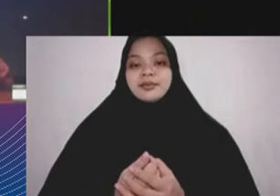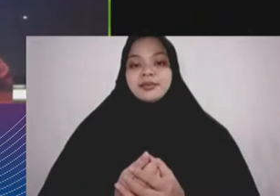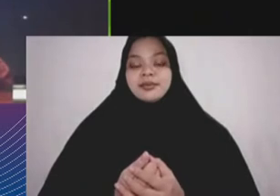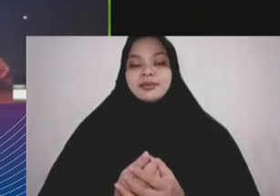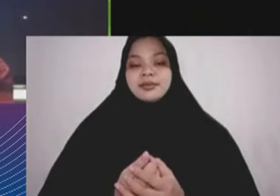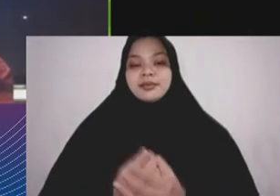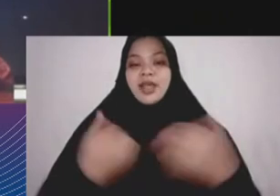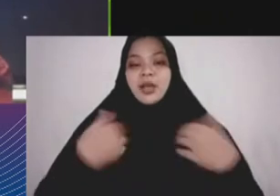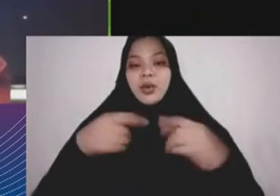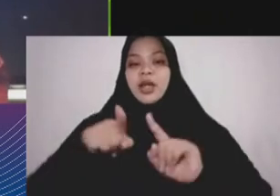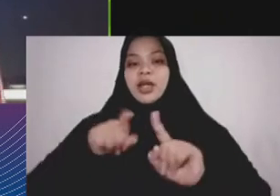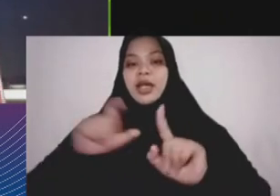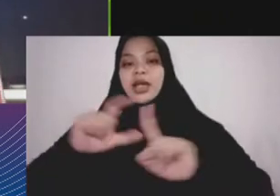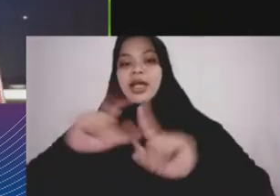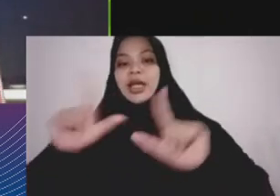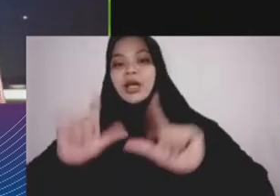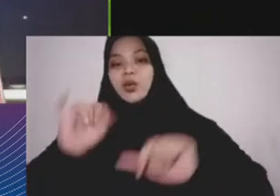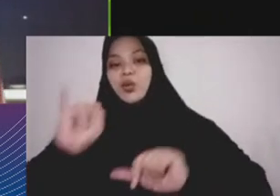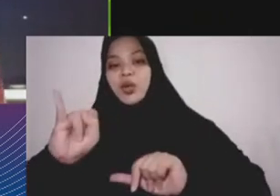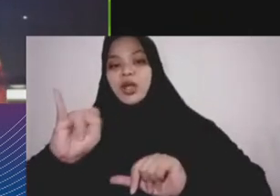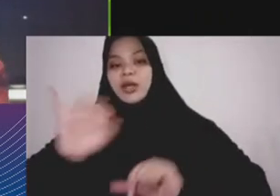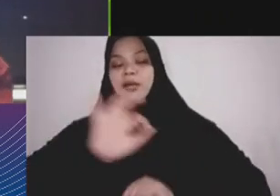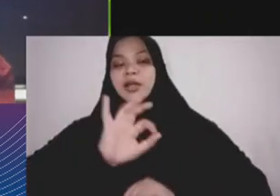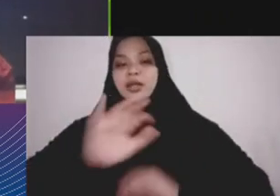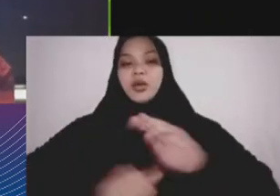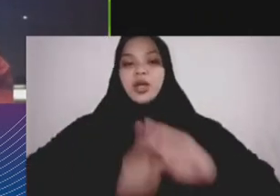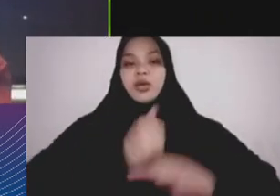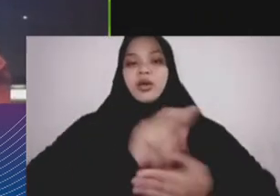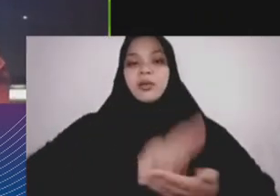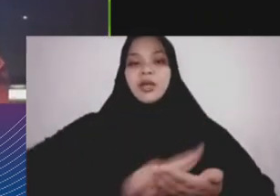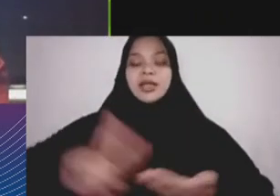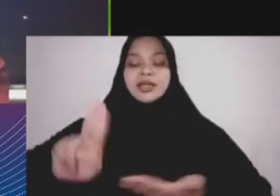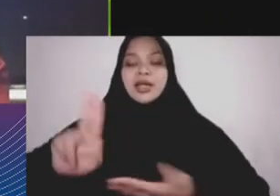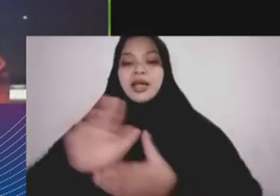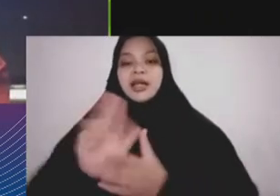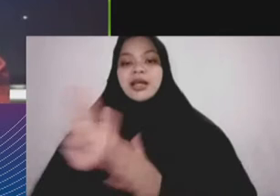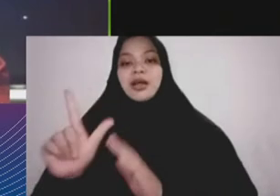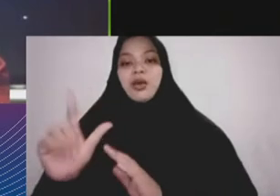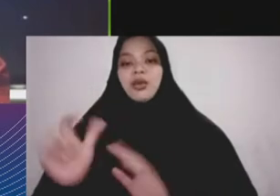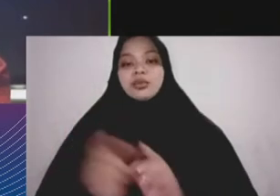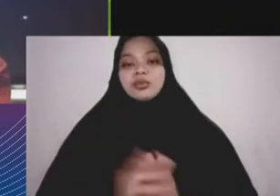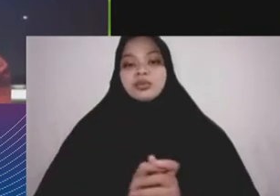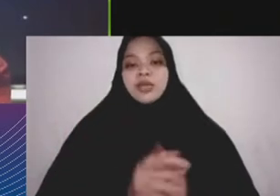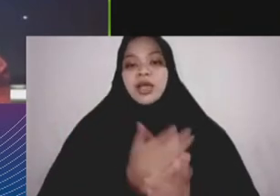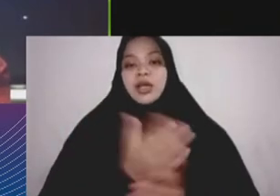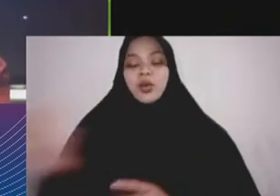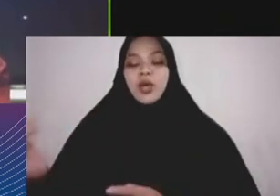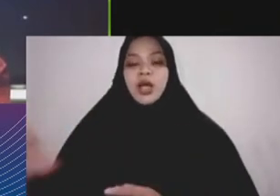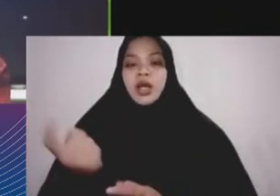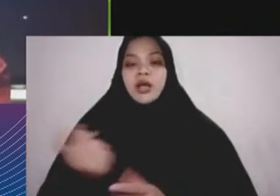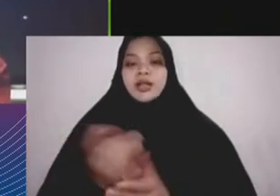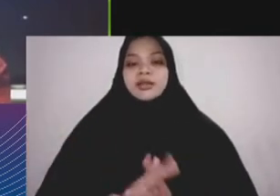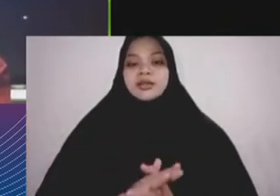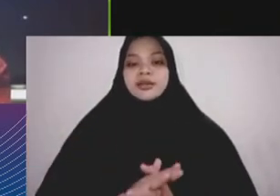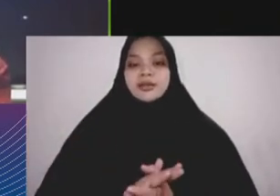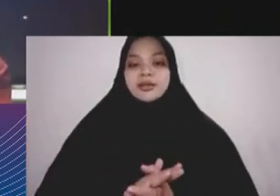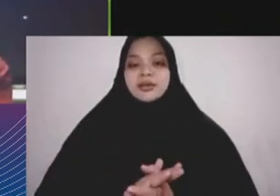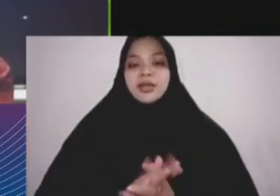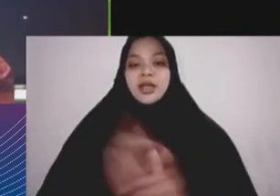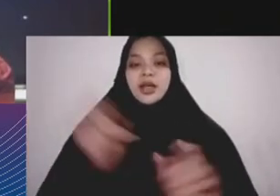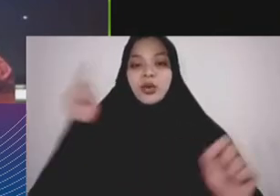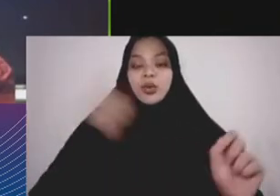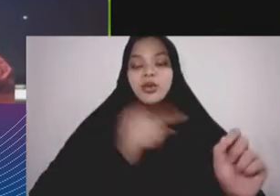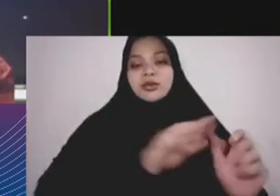from Dwi from President University majoring in law. I'd like to ask these questions to the